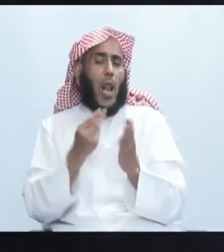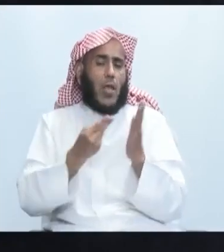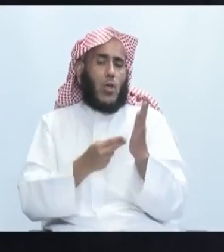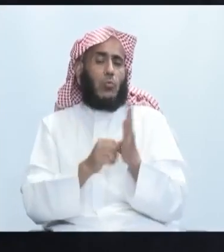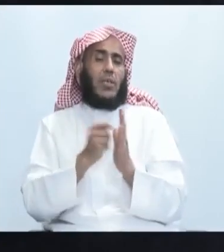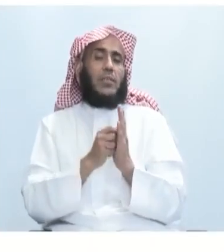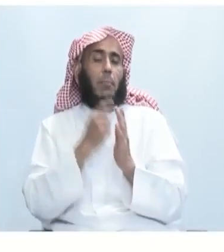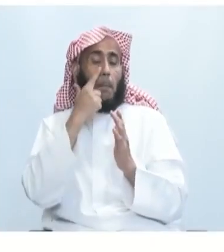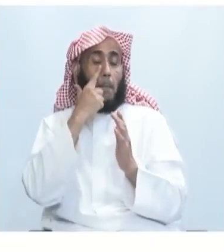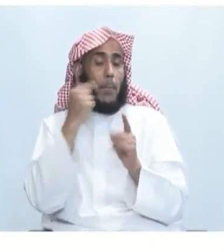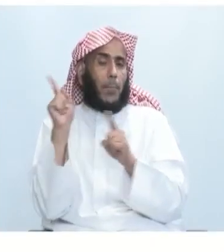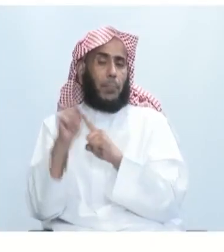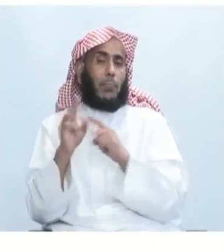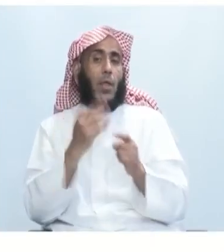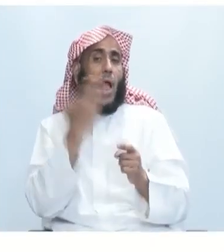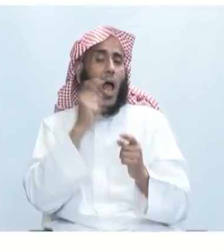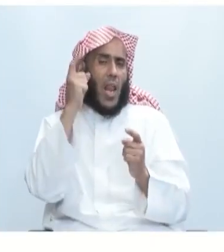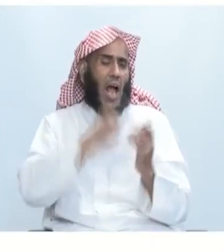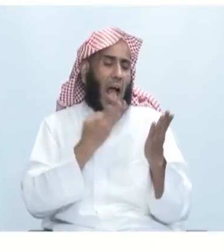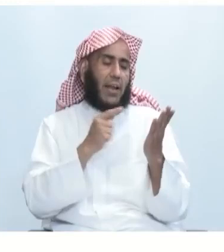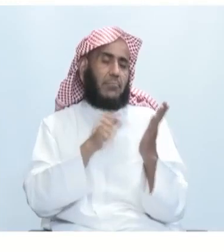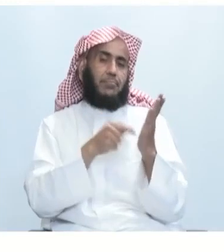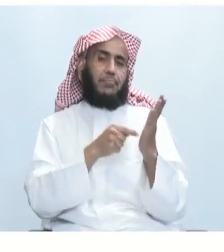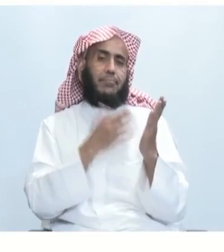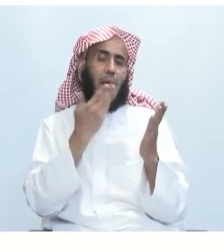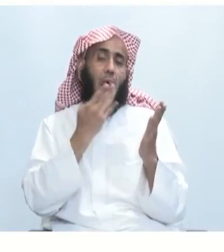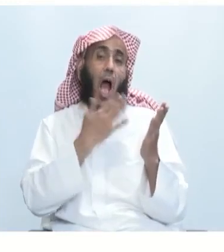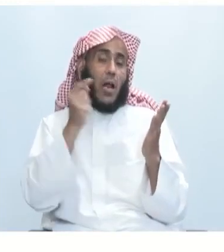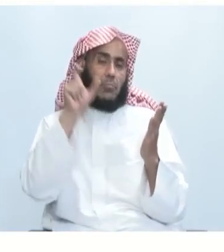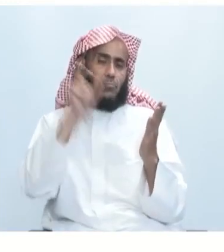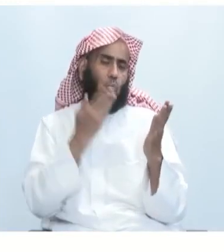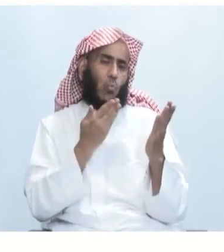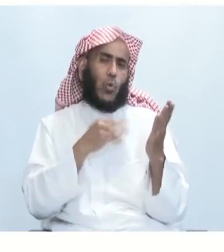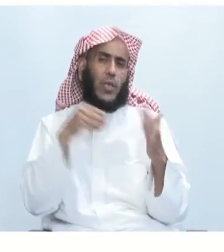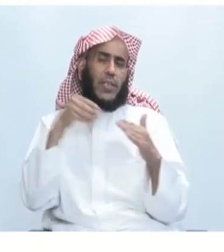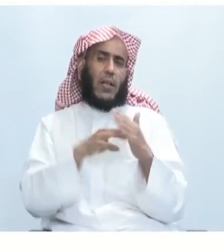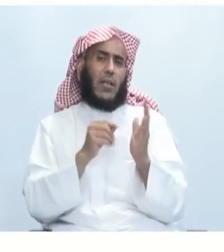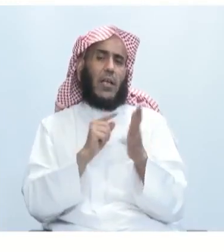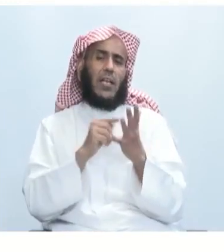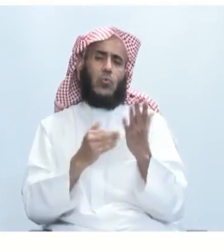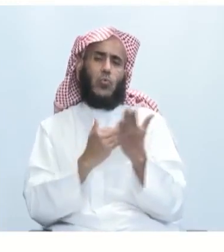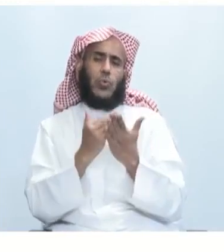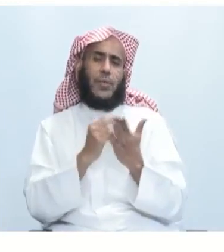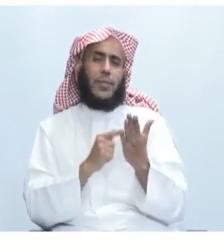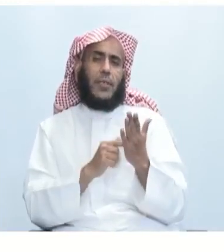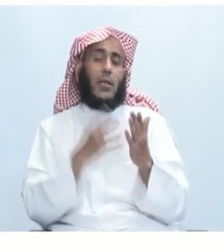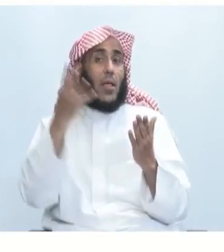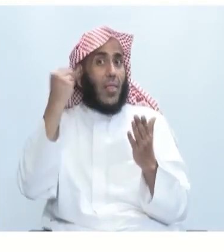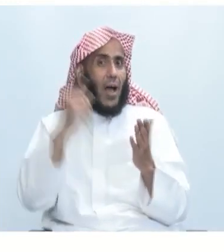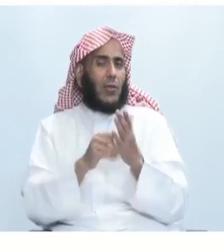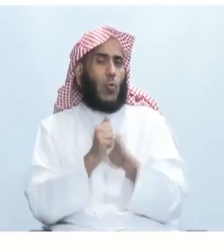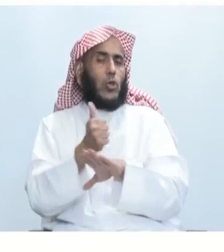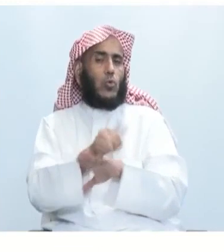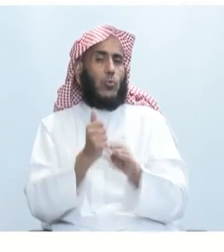يكتب النص القارئ ما الذي يعني يدخل في عناصره في هو ثقافته